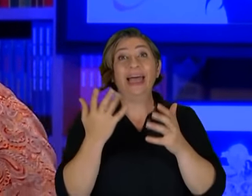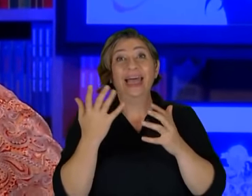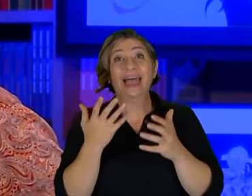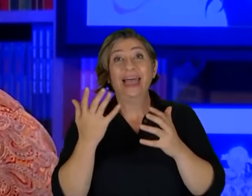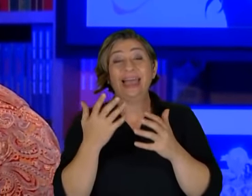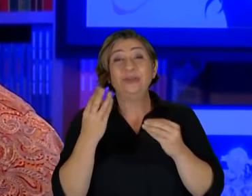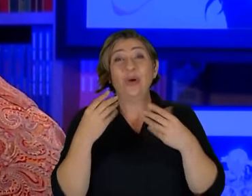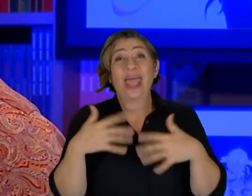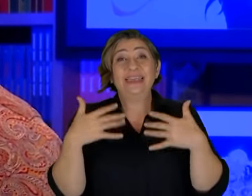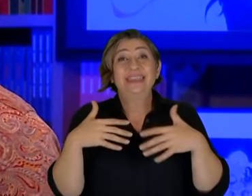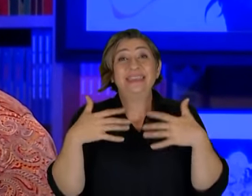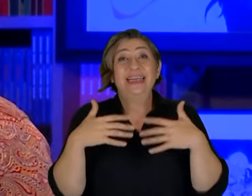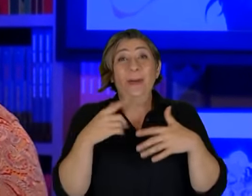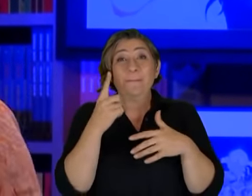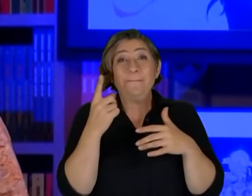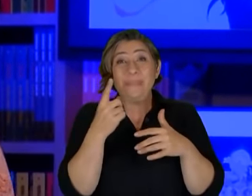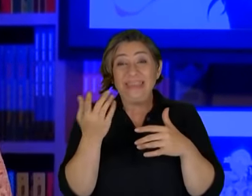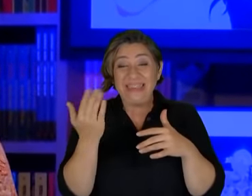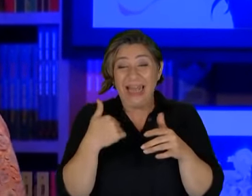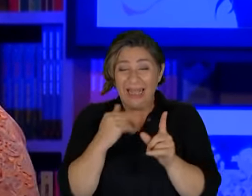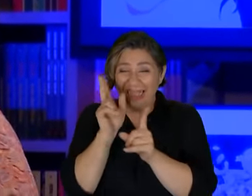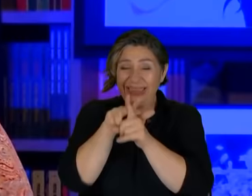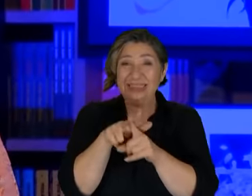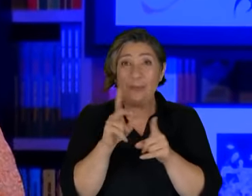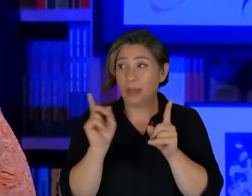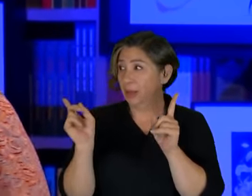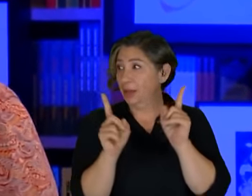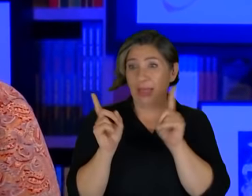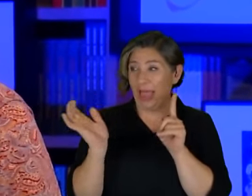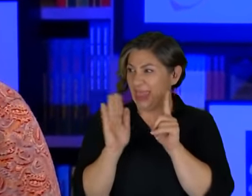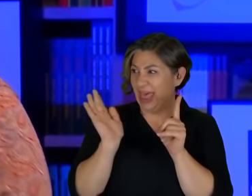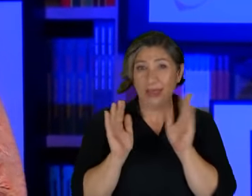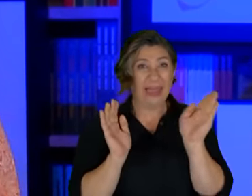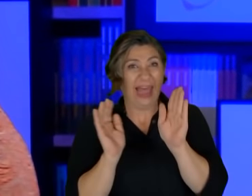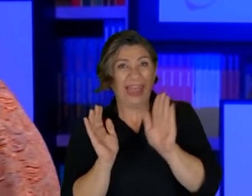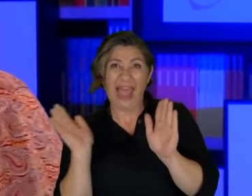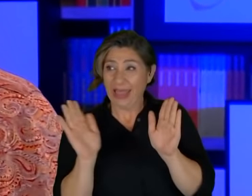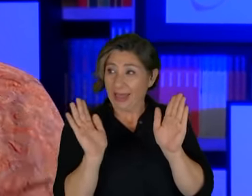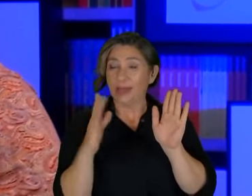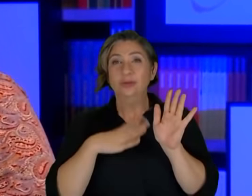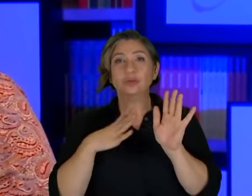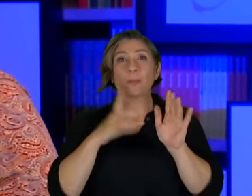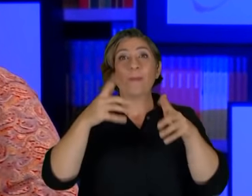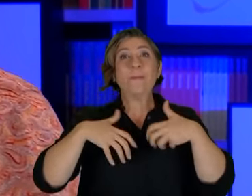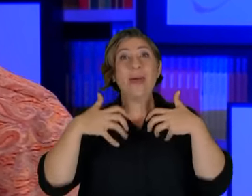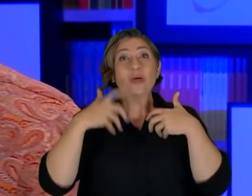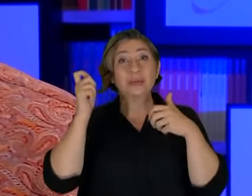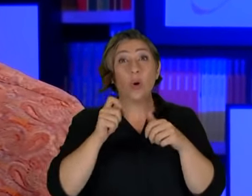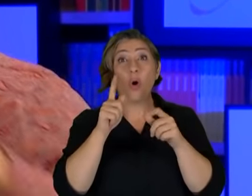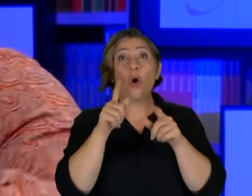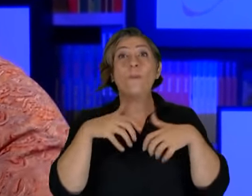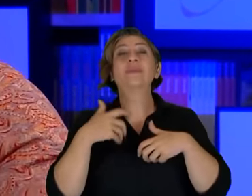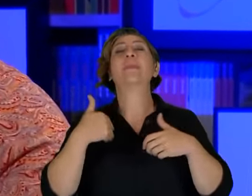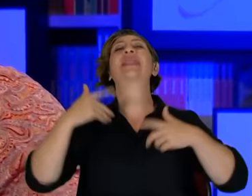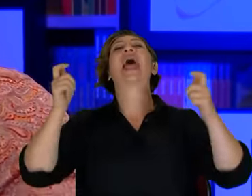falan. Hı. Çok heyecan, birisi çıksın da ben de katılacağım falan. Hı. Birisini istiyor hani, o birisi çıksın bir maymunluk yapsın. Ha, o